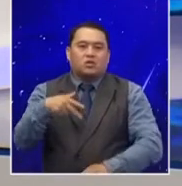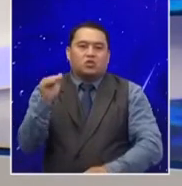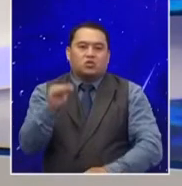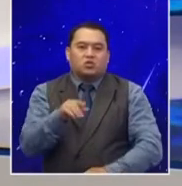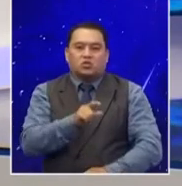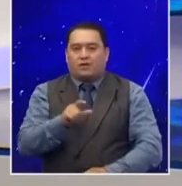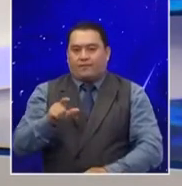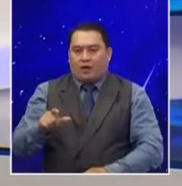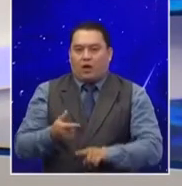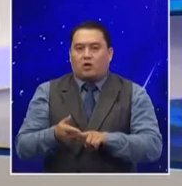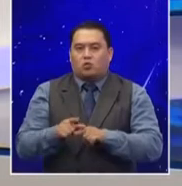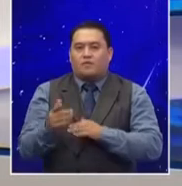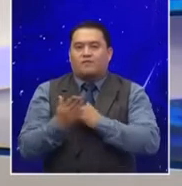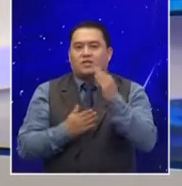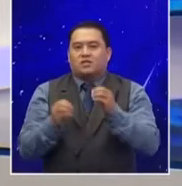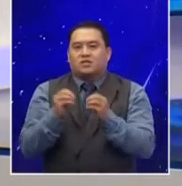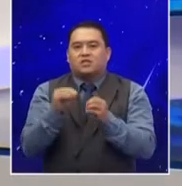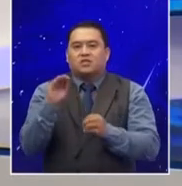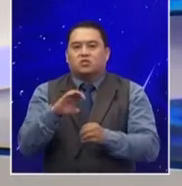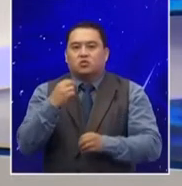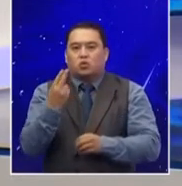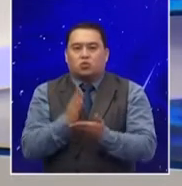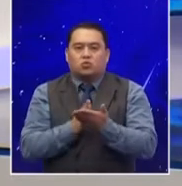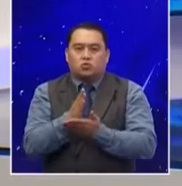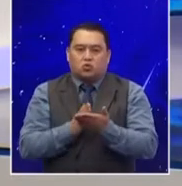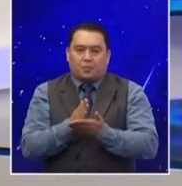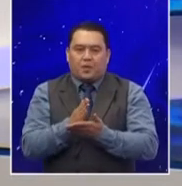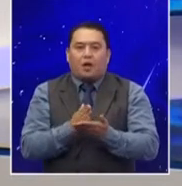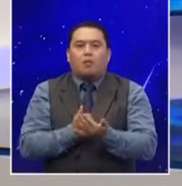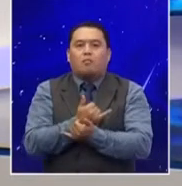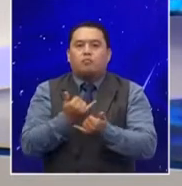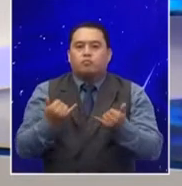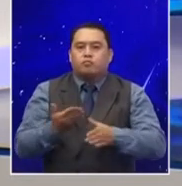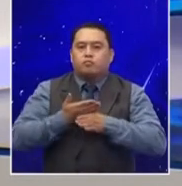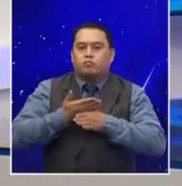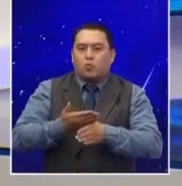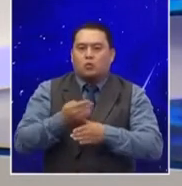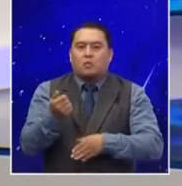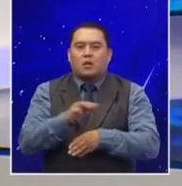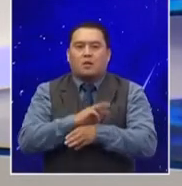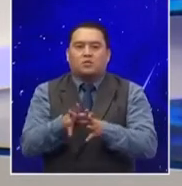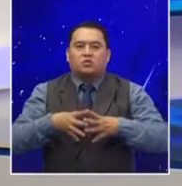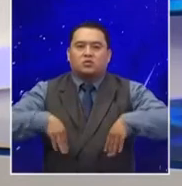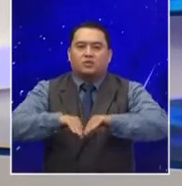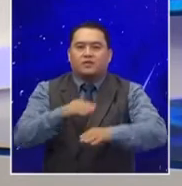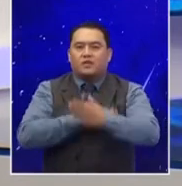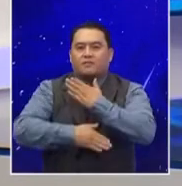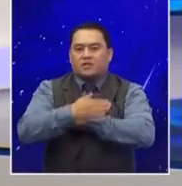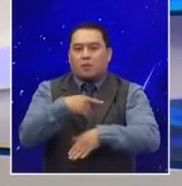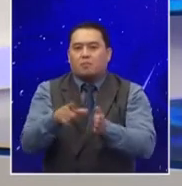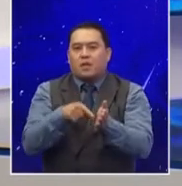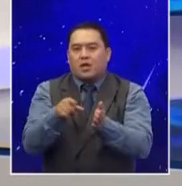тысяч человек, из которых свыше 10 тысяч – социальные работники. Они оказывают необходимую помощь малообеспеченным гражданам,